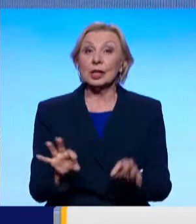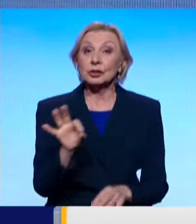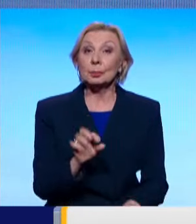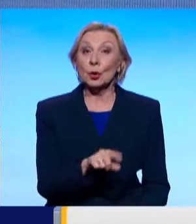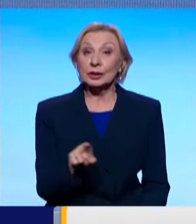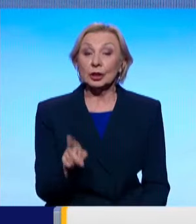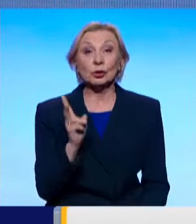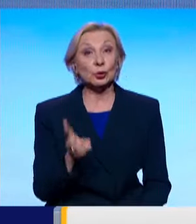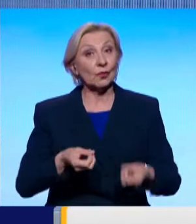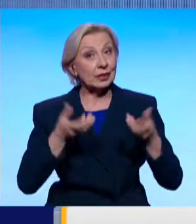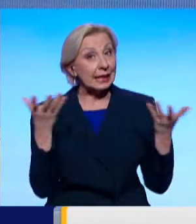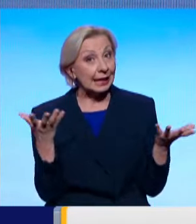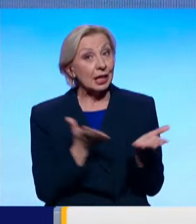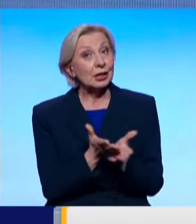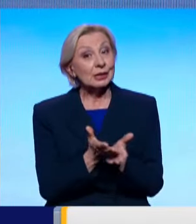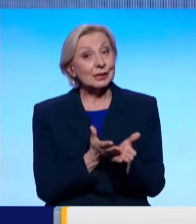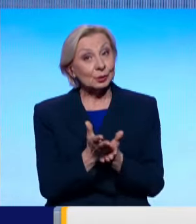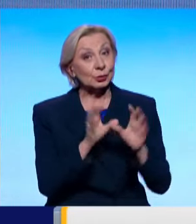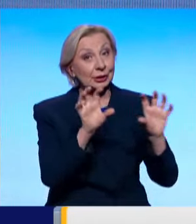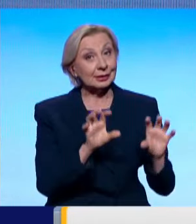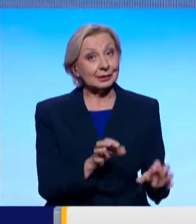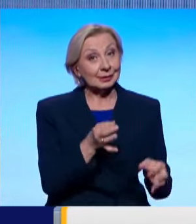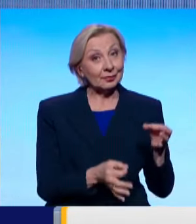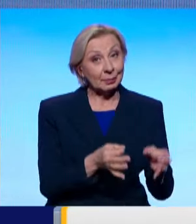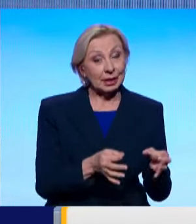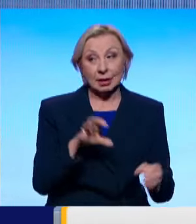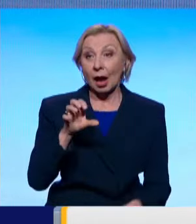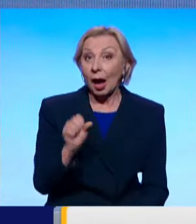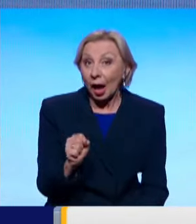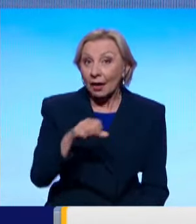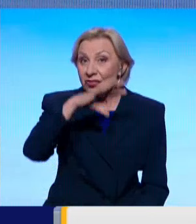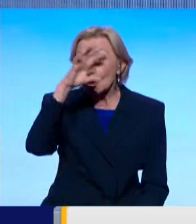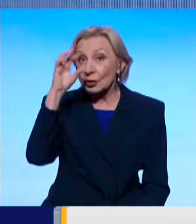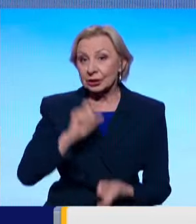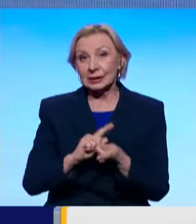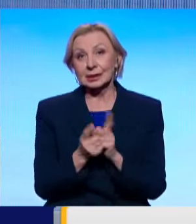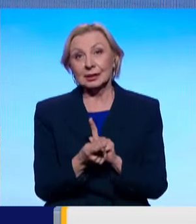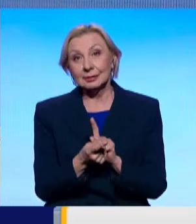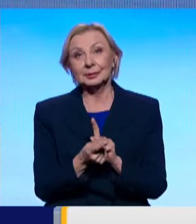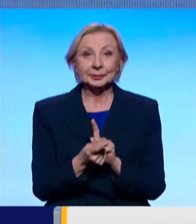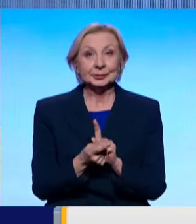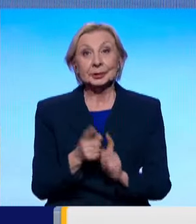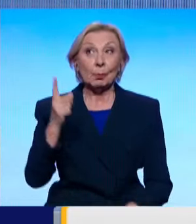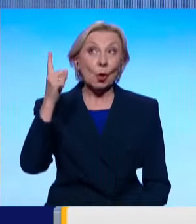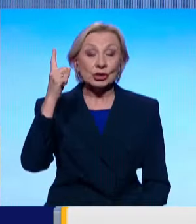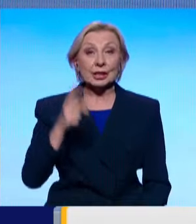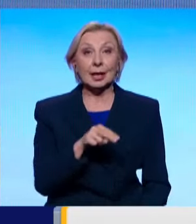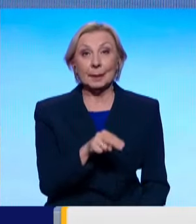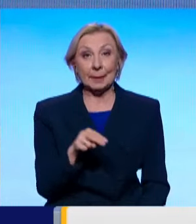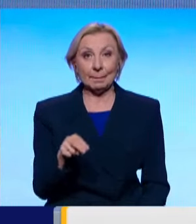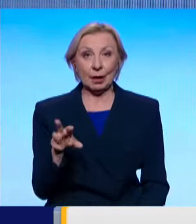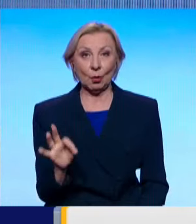хто вдень служить в Фіміді, а вночі стають тими самими боженьками ППО, на яких